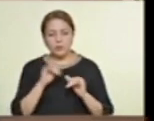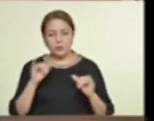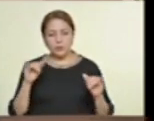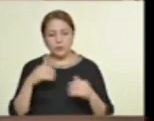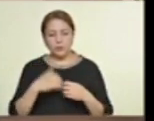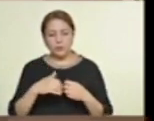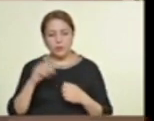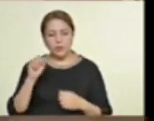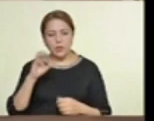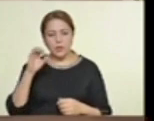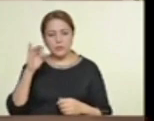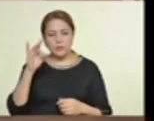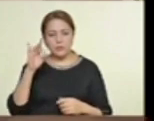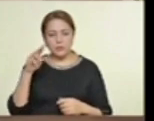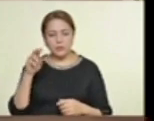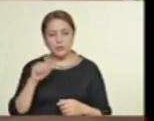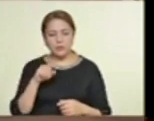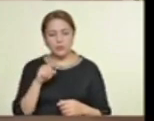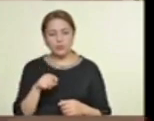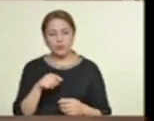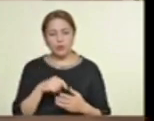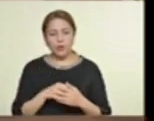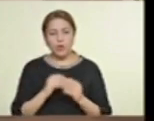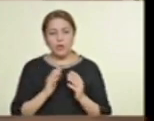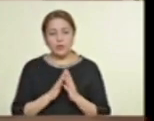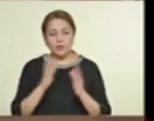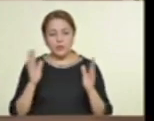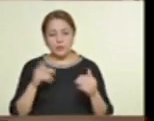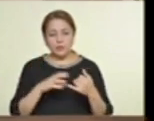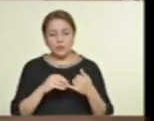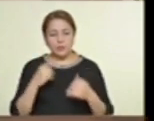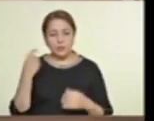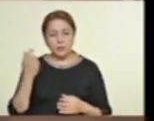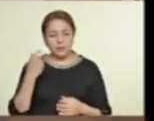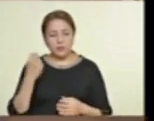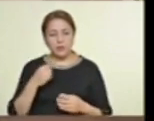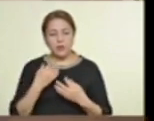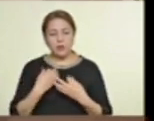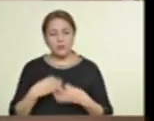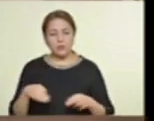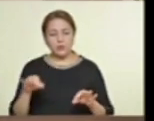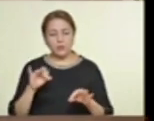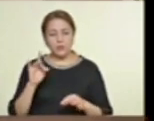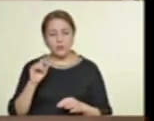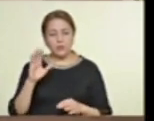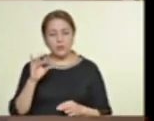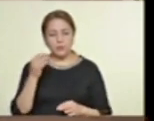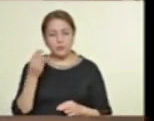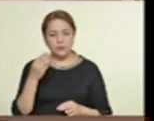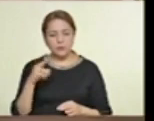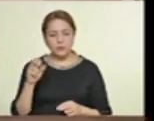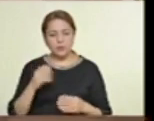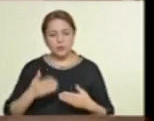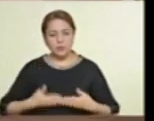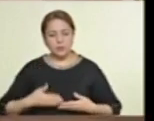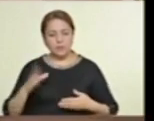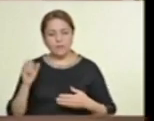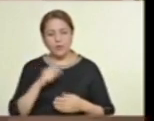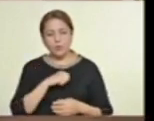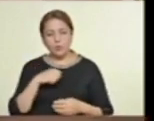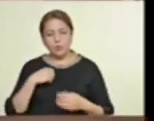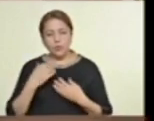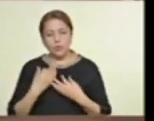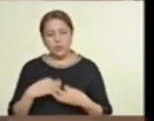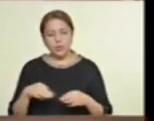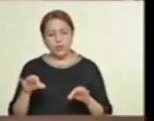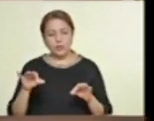esa ushbu katta yer egalaridan mustaqil ravishda yashaydigan va o'z